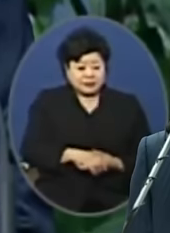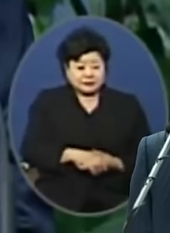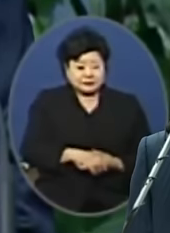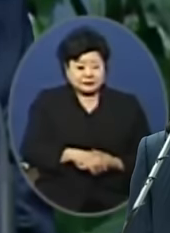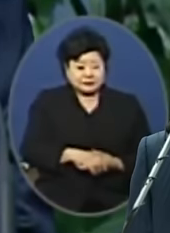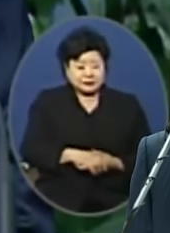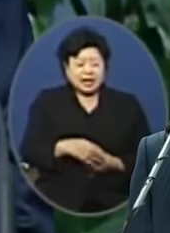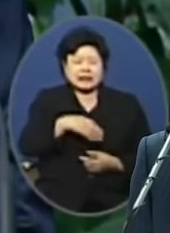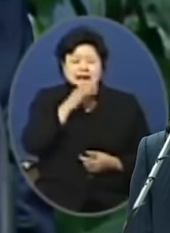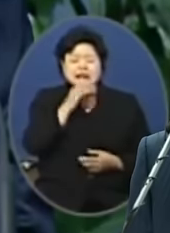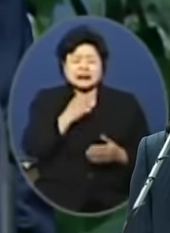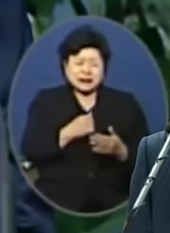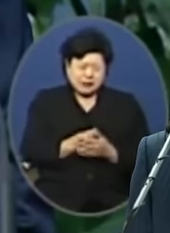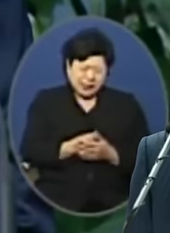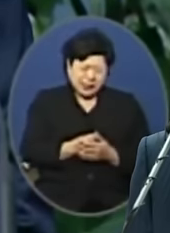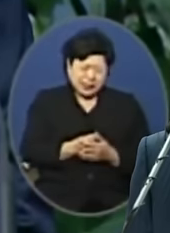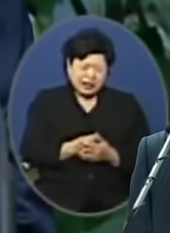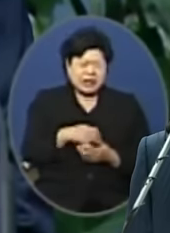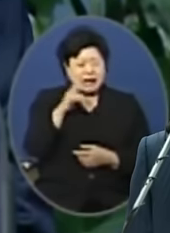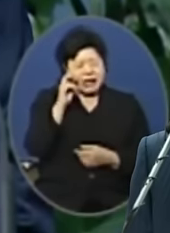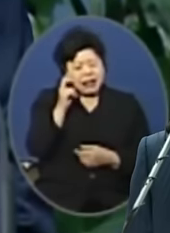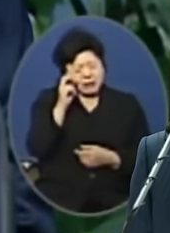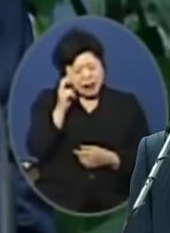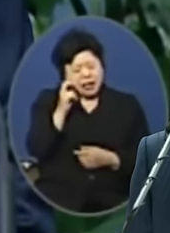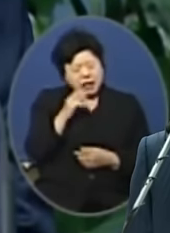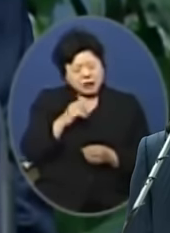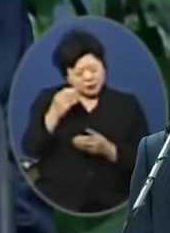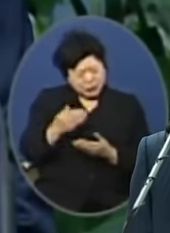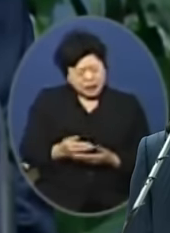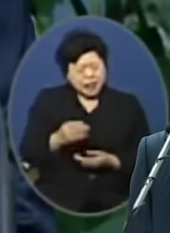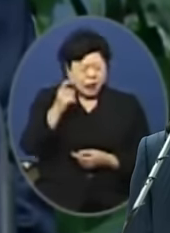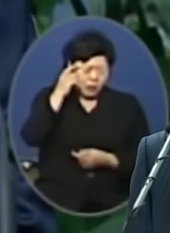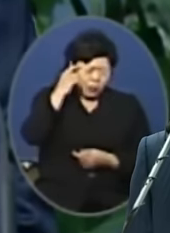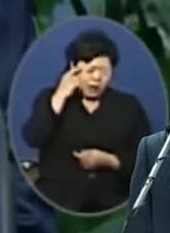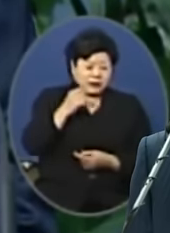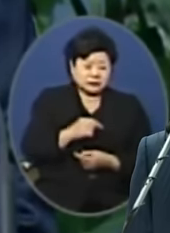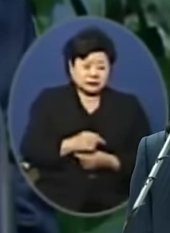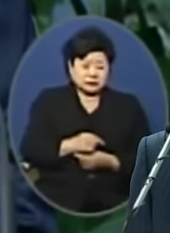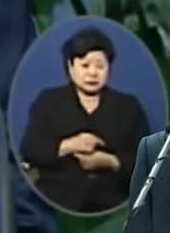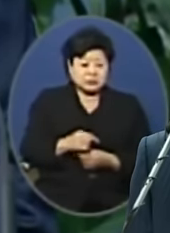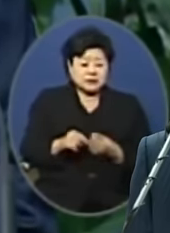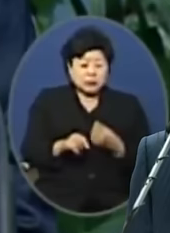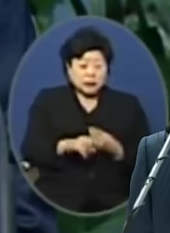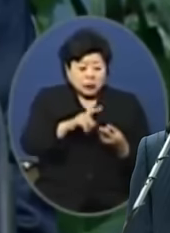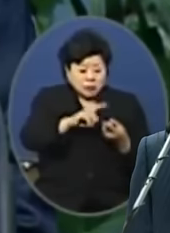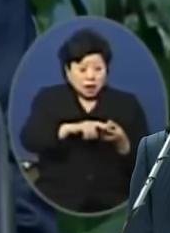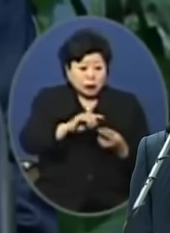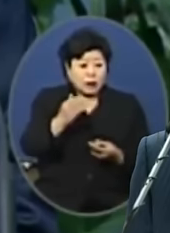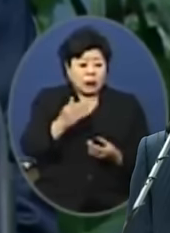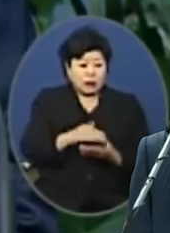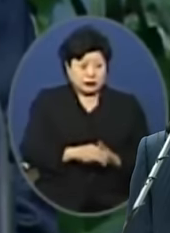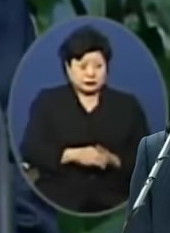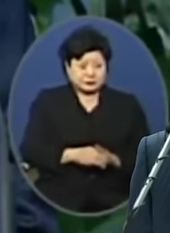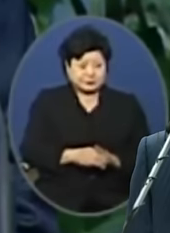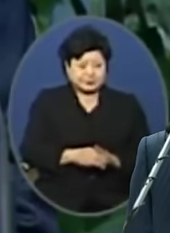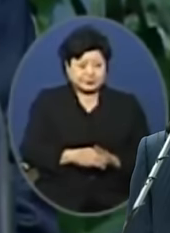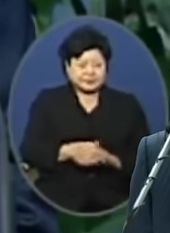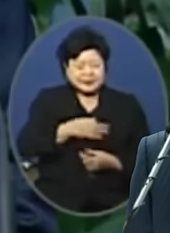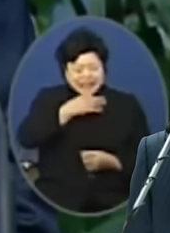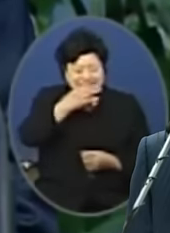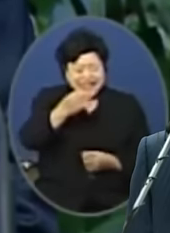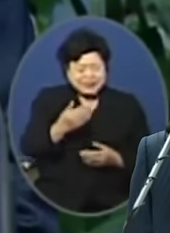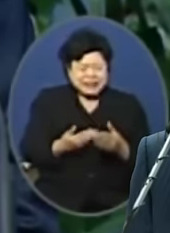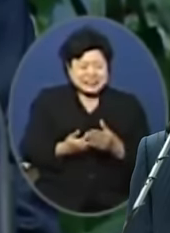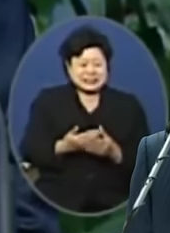내가 이제 늙어서 이제 이모양이 되었나, 이제 버림받게 되었나, 왜 이러냐, 그렇게 하면 더 나빠지지요. 아, 감기가